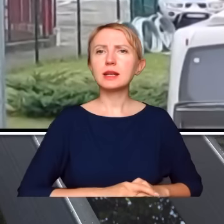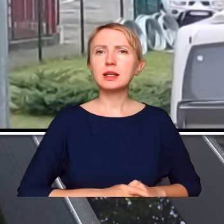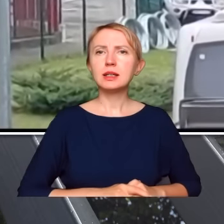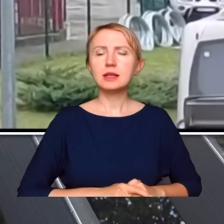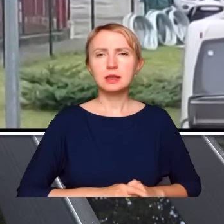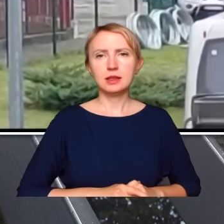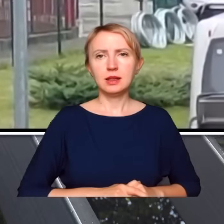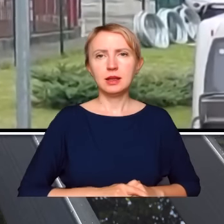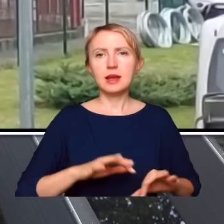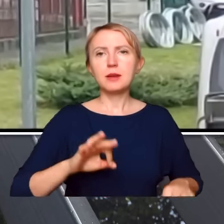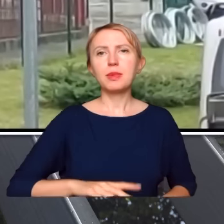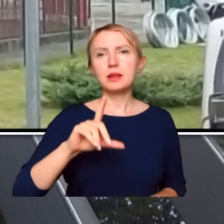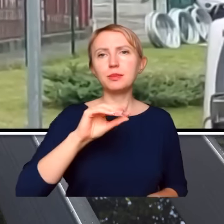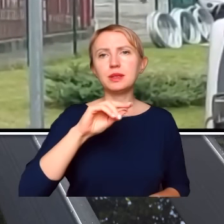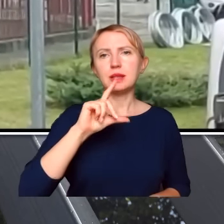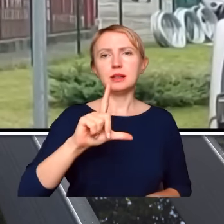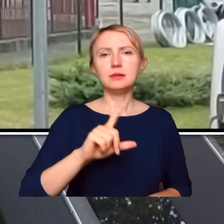Pytla.